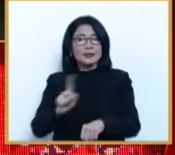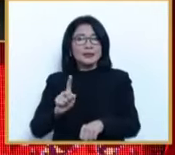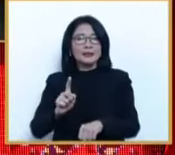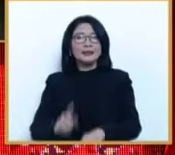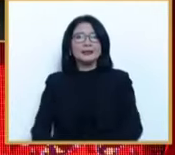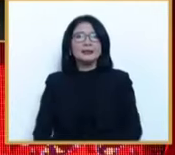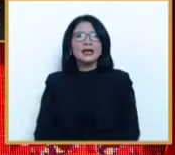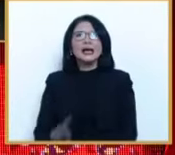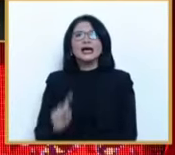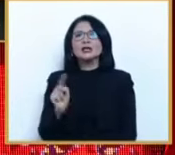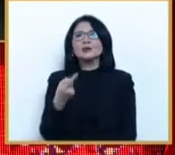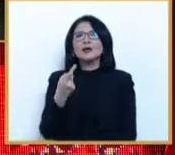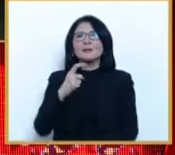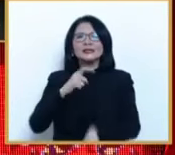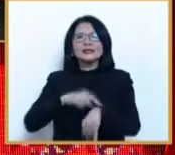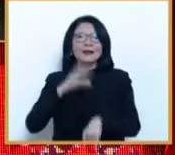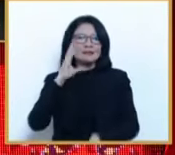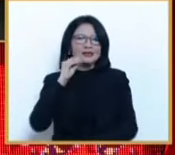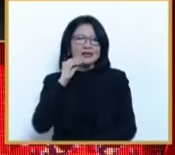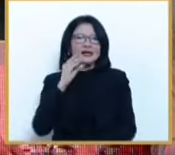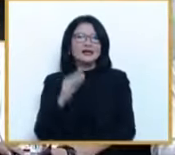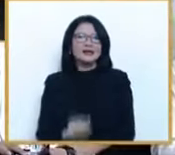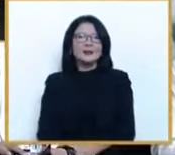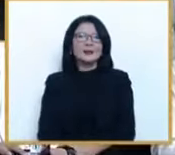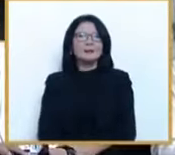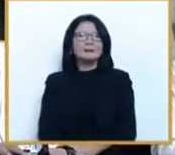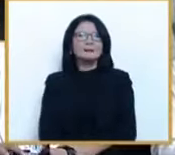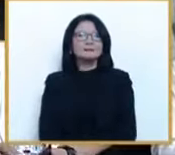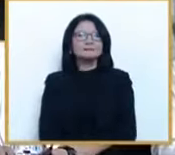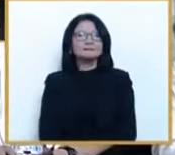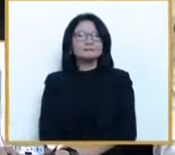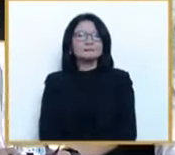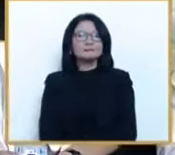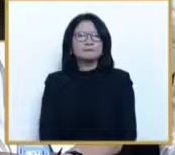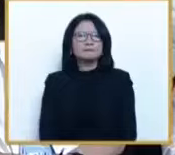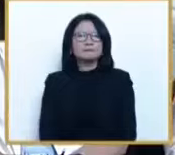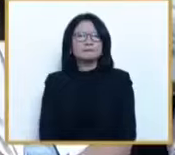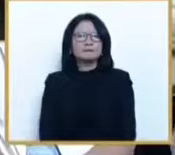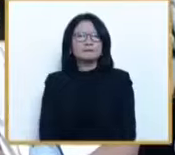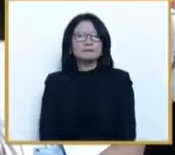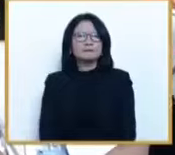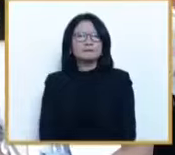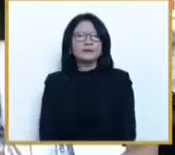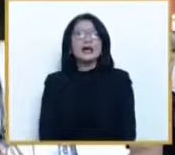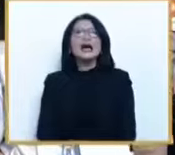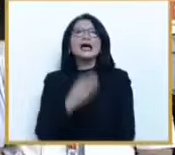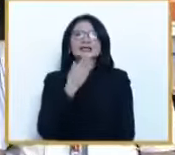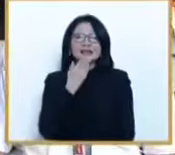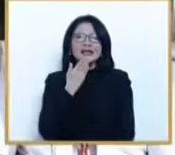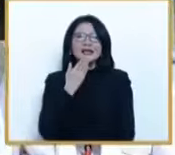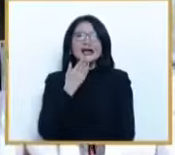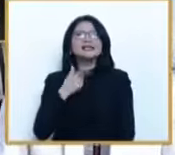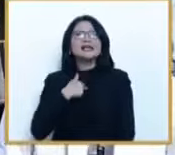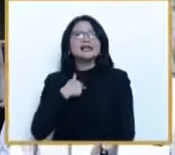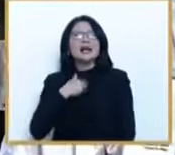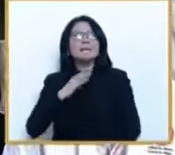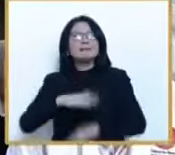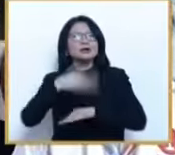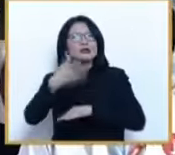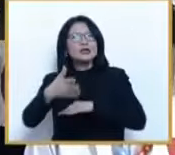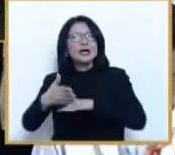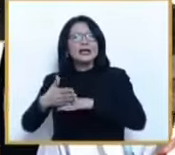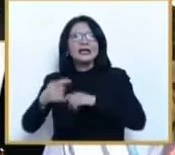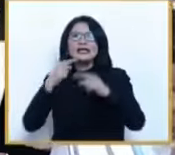sejak Bapak berbicara kami persilakan Bapak Terima kasih Pak Dara sederhana melanjutkan diskusi yang menarik